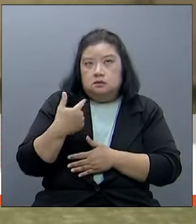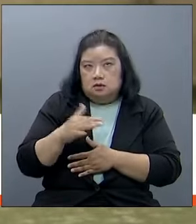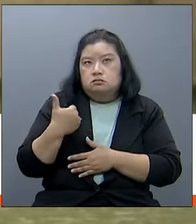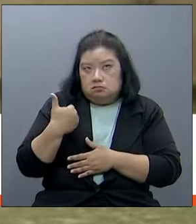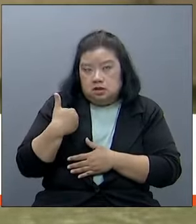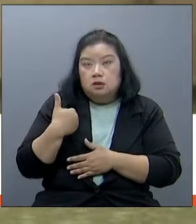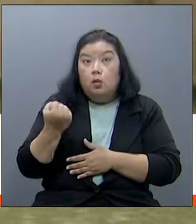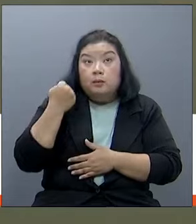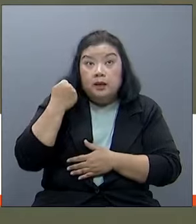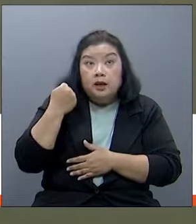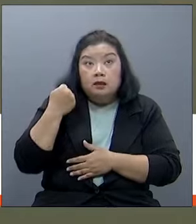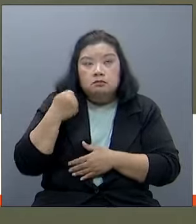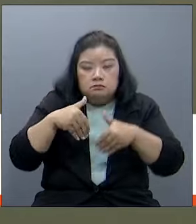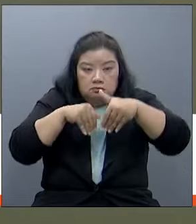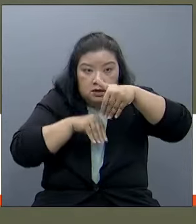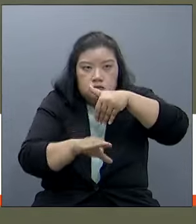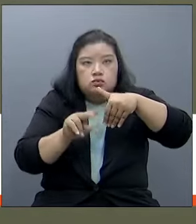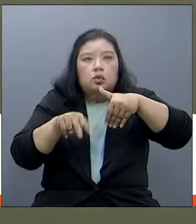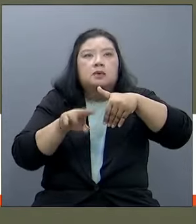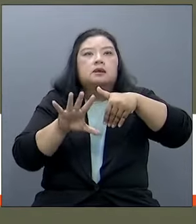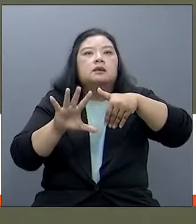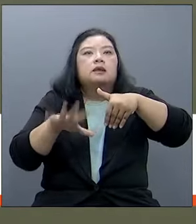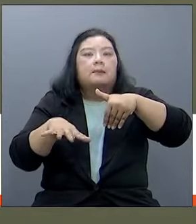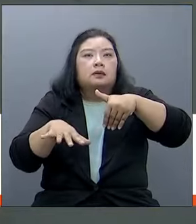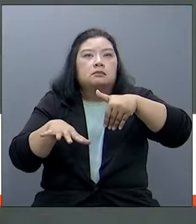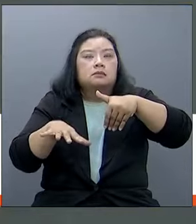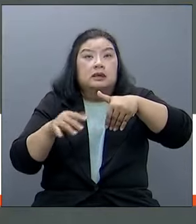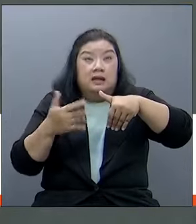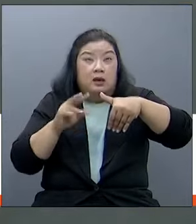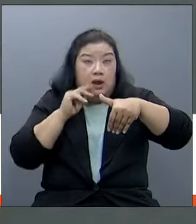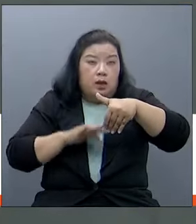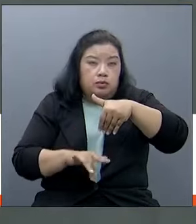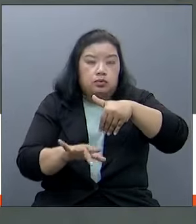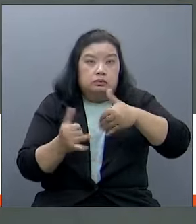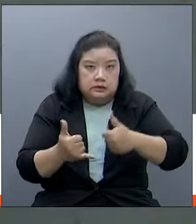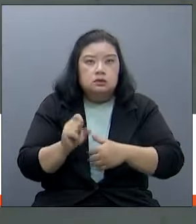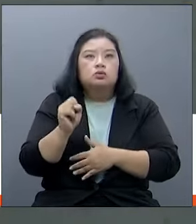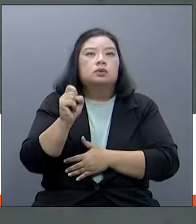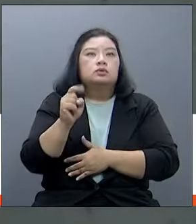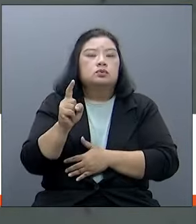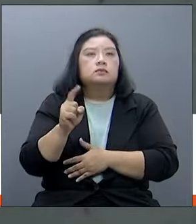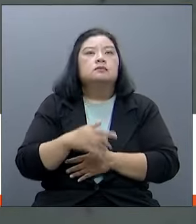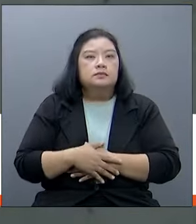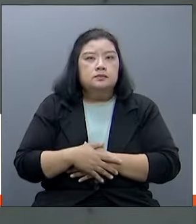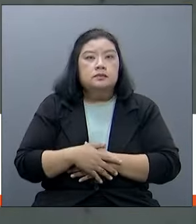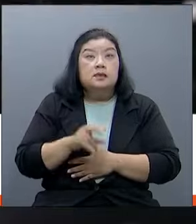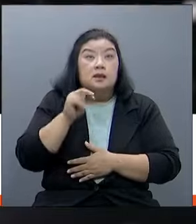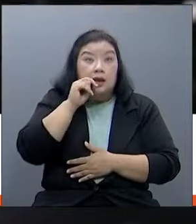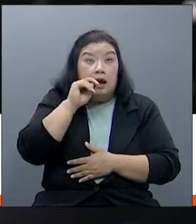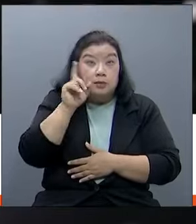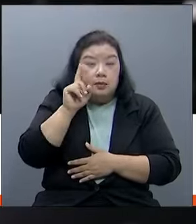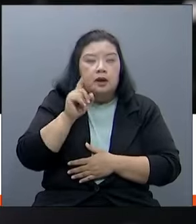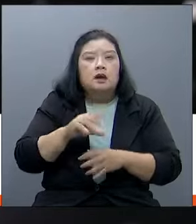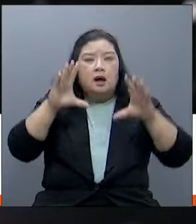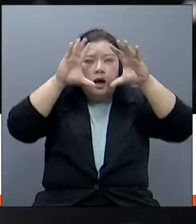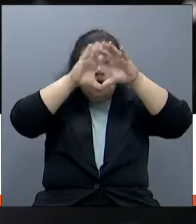บี่ผ่